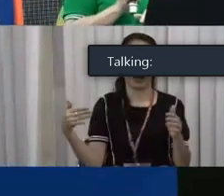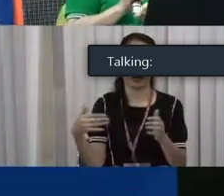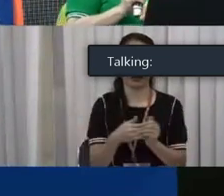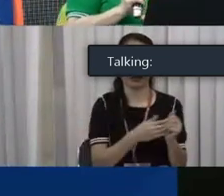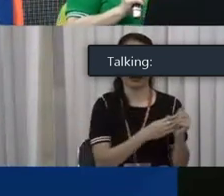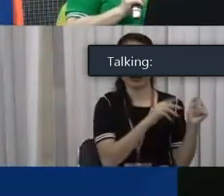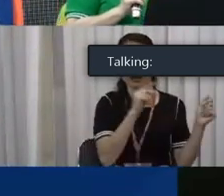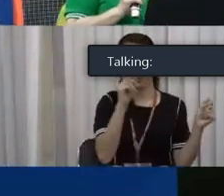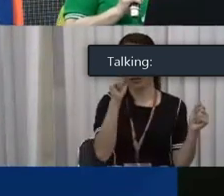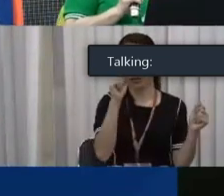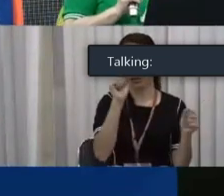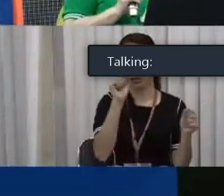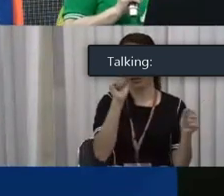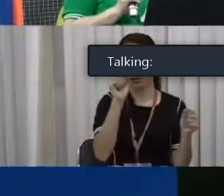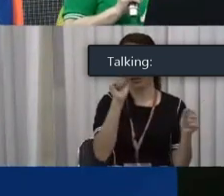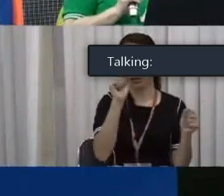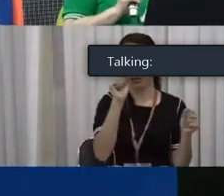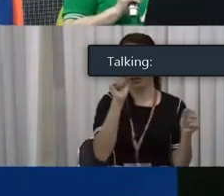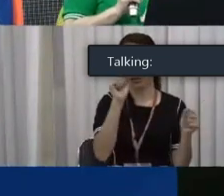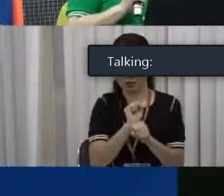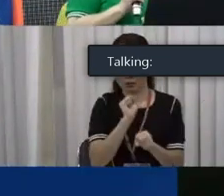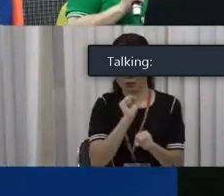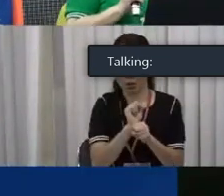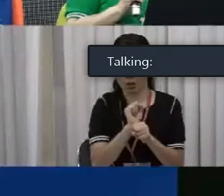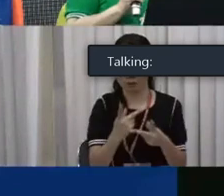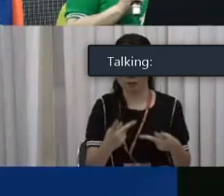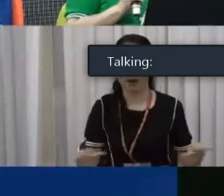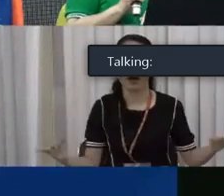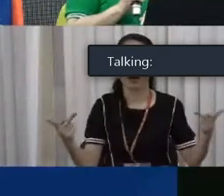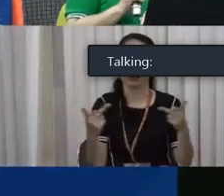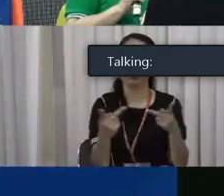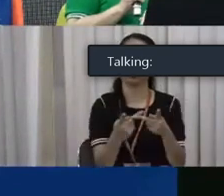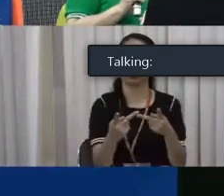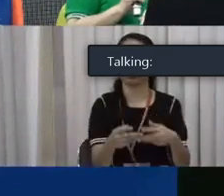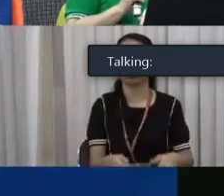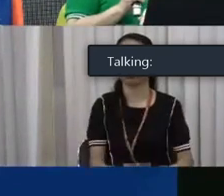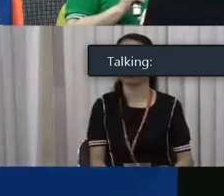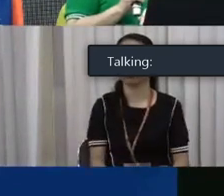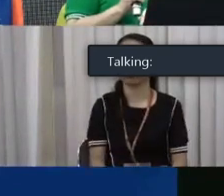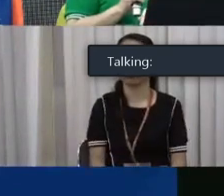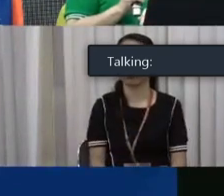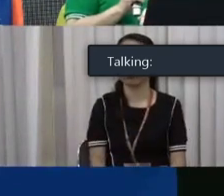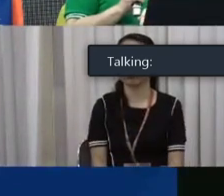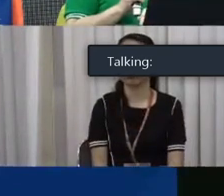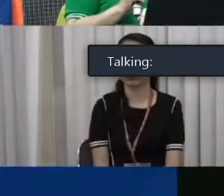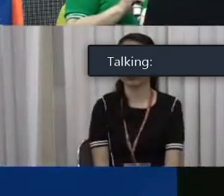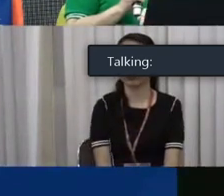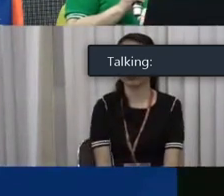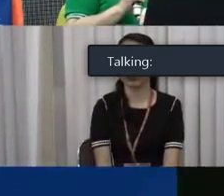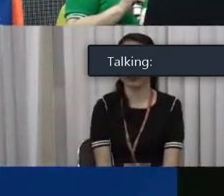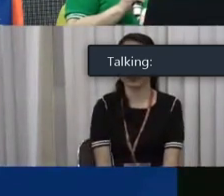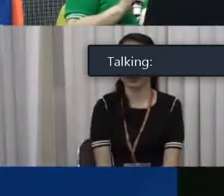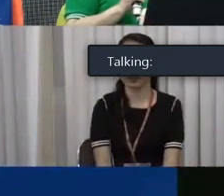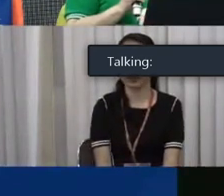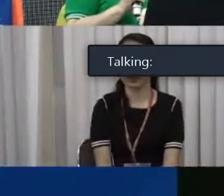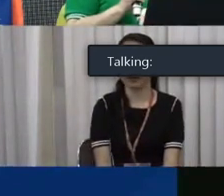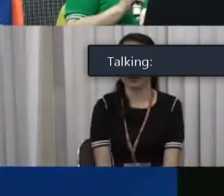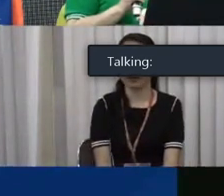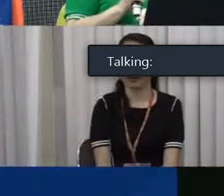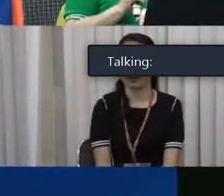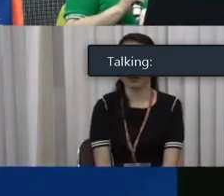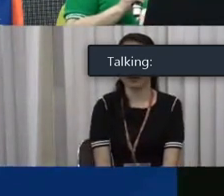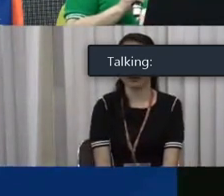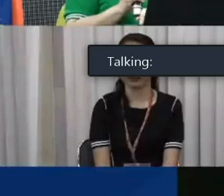family. So, kuyaw na kaayo ka, kay maka-threaten na ka sa ilahang life. So, maunay